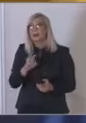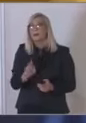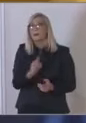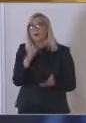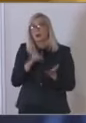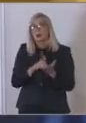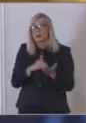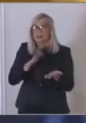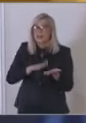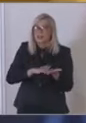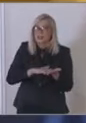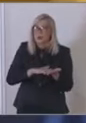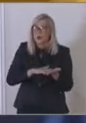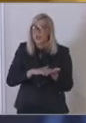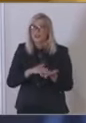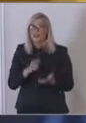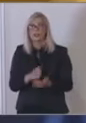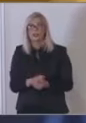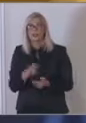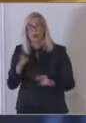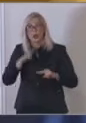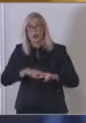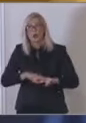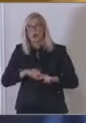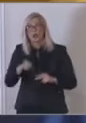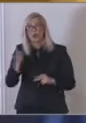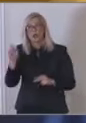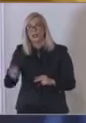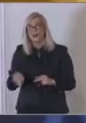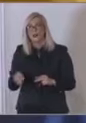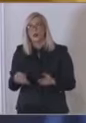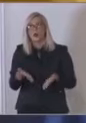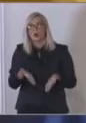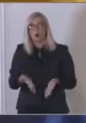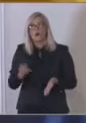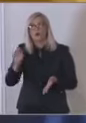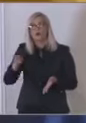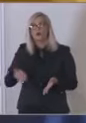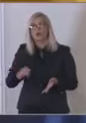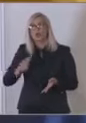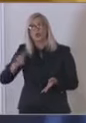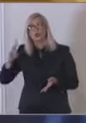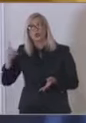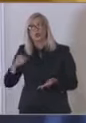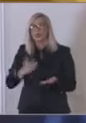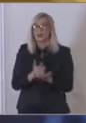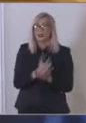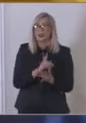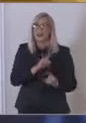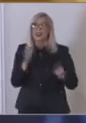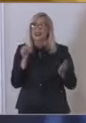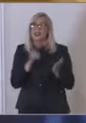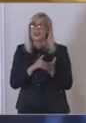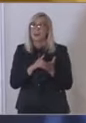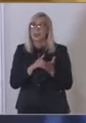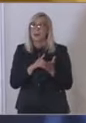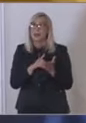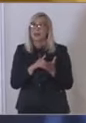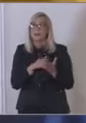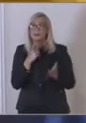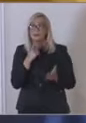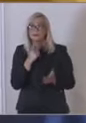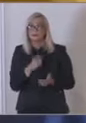të gjykatës. Në këtë gjykatë, në cila do procese tjera, nuk gjykohet lufta e popullit Kosovës për liri